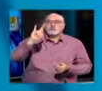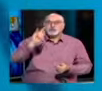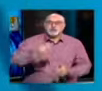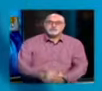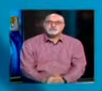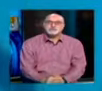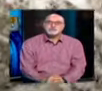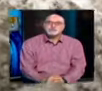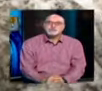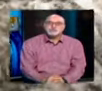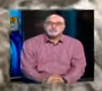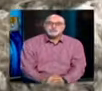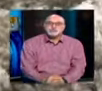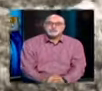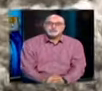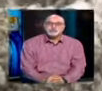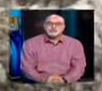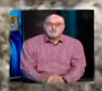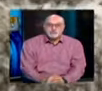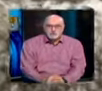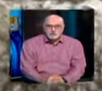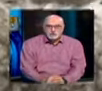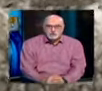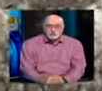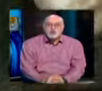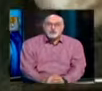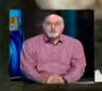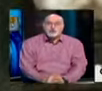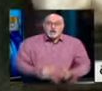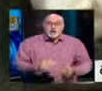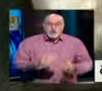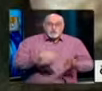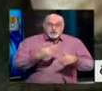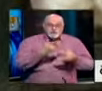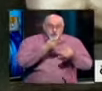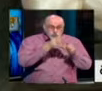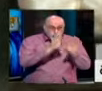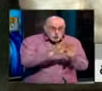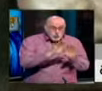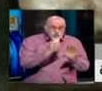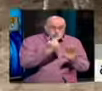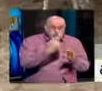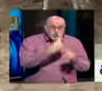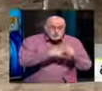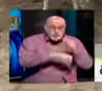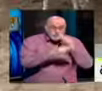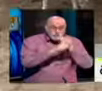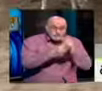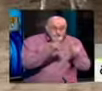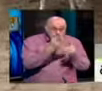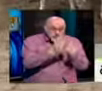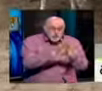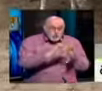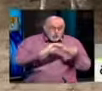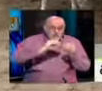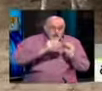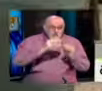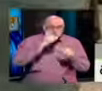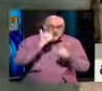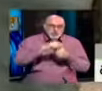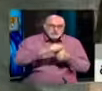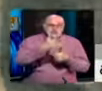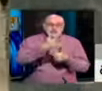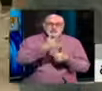عبروس. بعد غلقها احترازيا لأسابيع، فتحت أسواق الماشية أبوابها وسط ترحيب